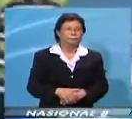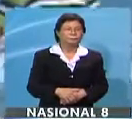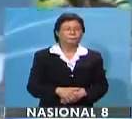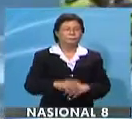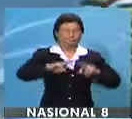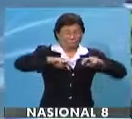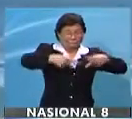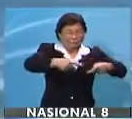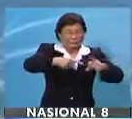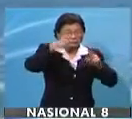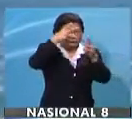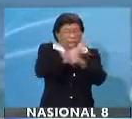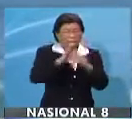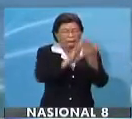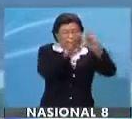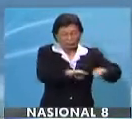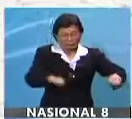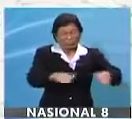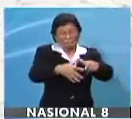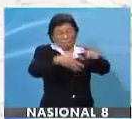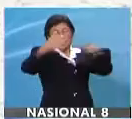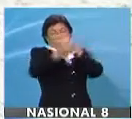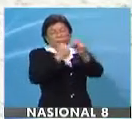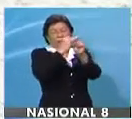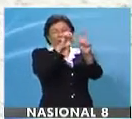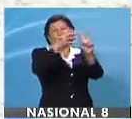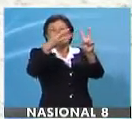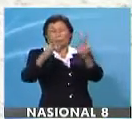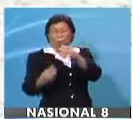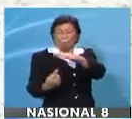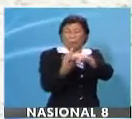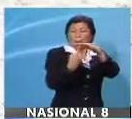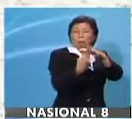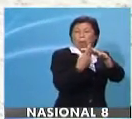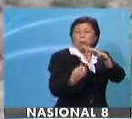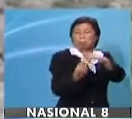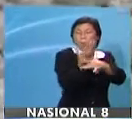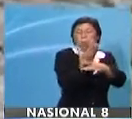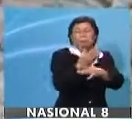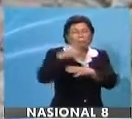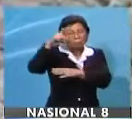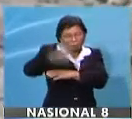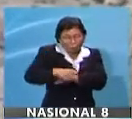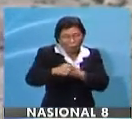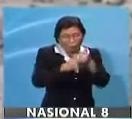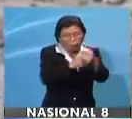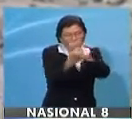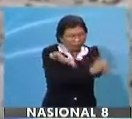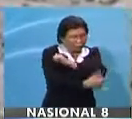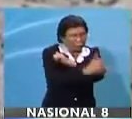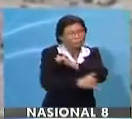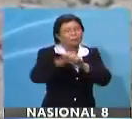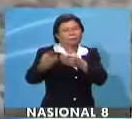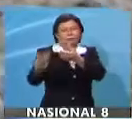Kesan teruk terhadap kanak-kanak dalam skala besar tahun lalu membangkitkan persoalan mengenai kepatuhan negara-negara terlibat